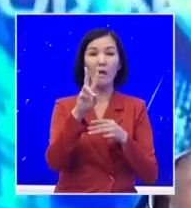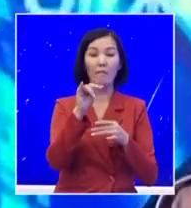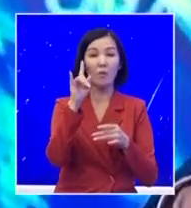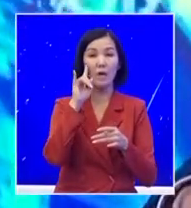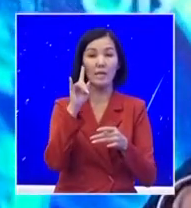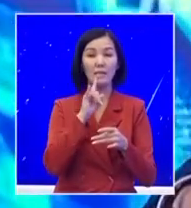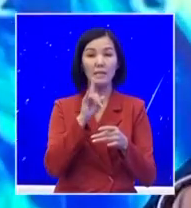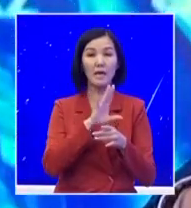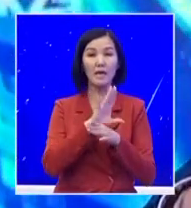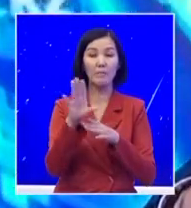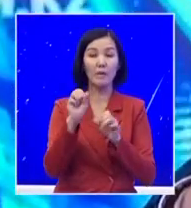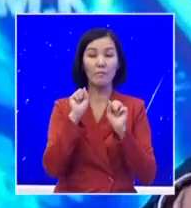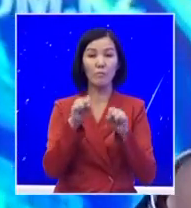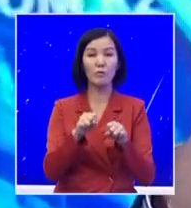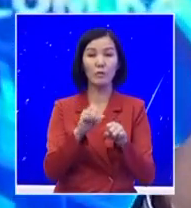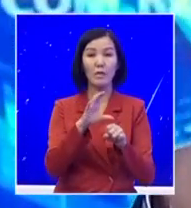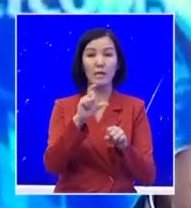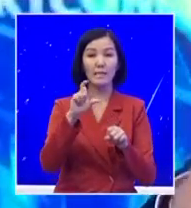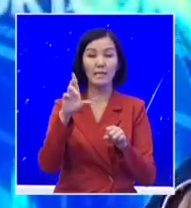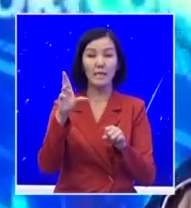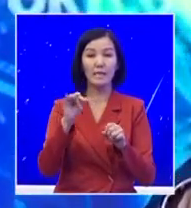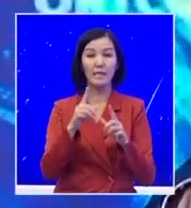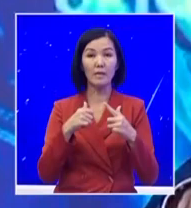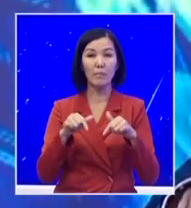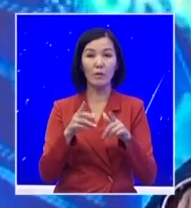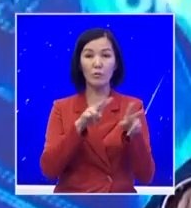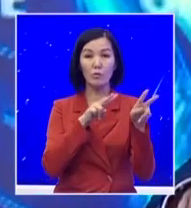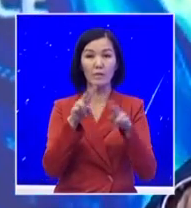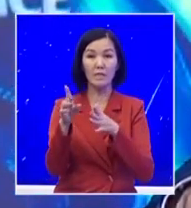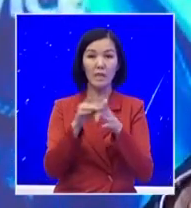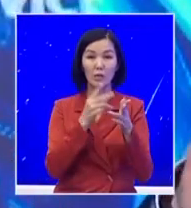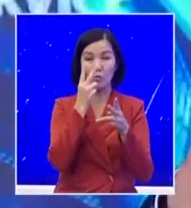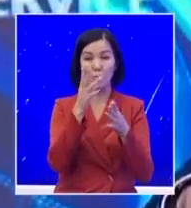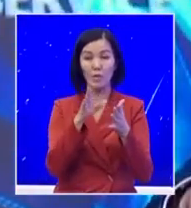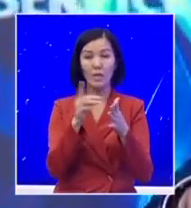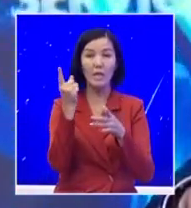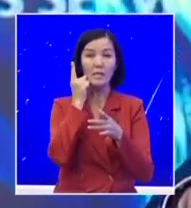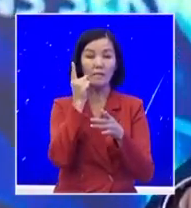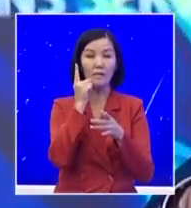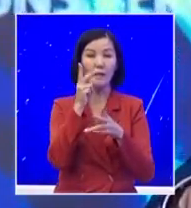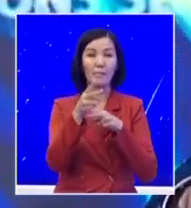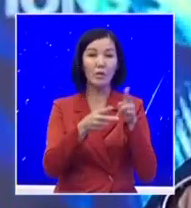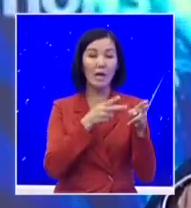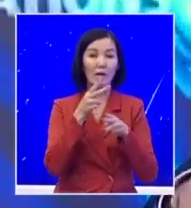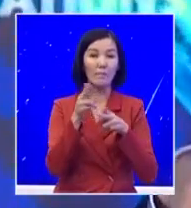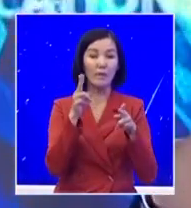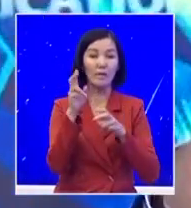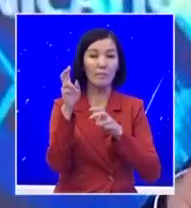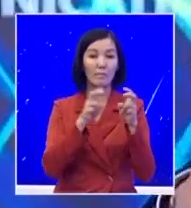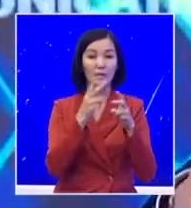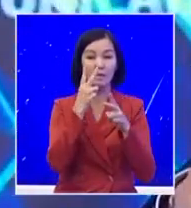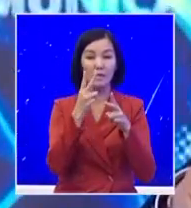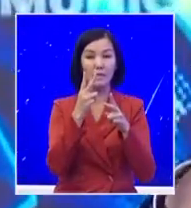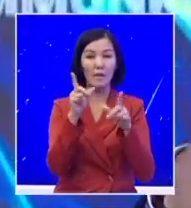платформасына жолдасаңыз болады. Оны сес және мониторинг тобы бірден көреді. Сіздің хабарламаңызды сіз шағым түсірген бизнес өкілдері де көріп